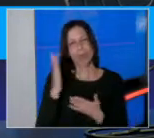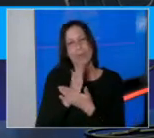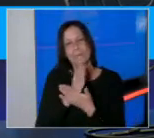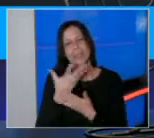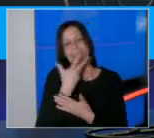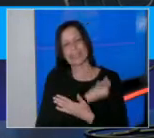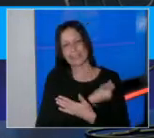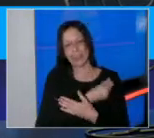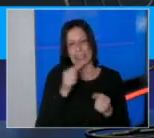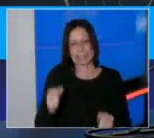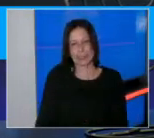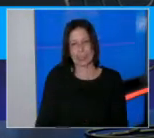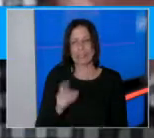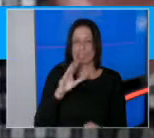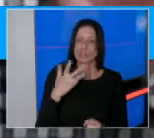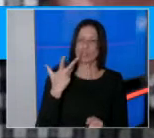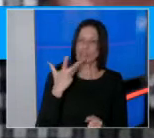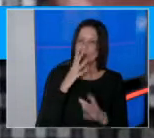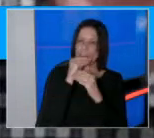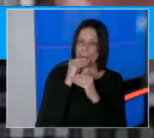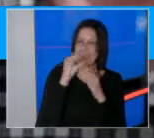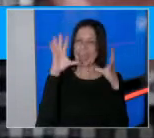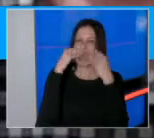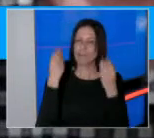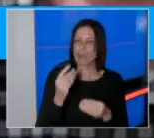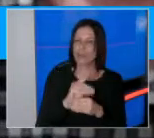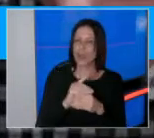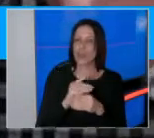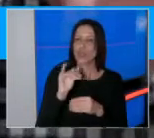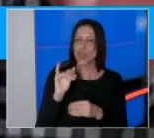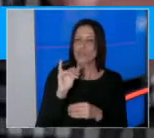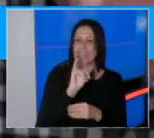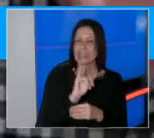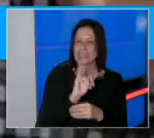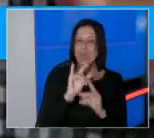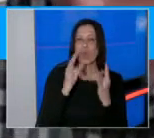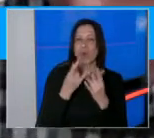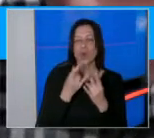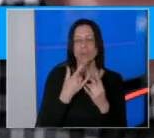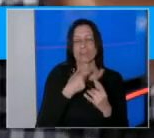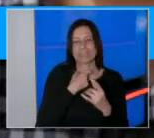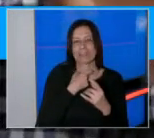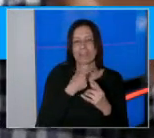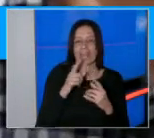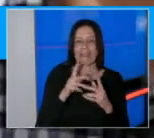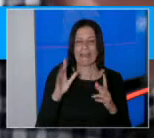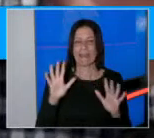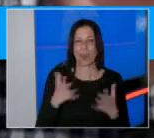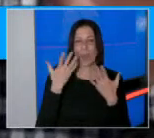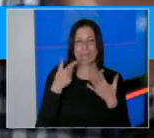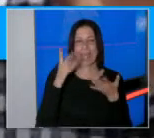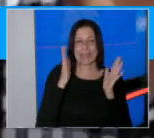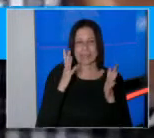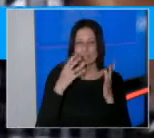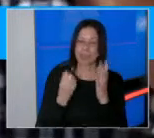לריסון, ויש איתנו שלושה שנדבר איתם. ערב טוב לדוקטור יואב יחזקאלי, מרצה בחוג לניהול מצבי חירום ואסון, באוניברסיטת תל אביב,